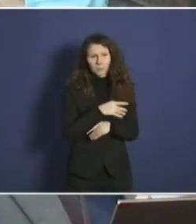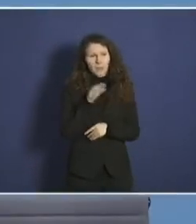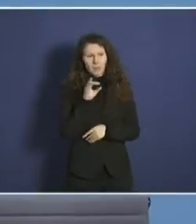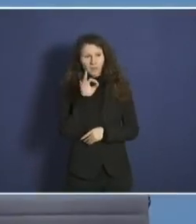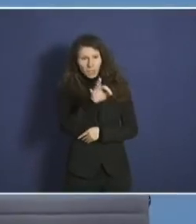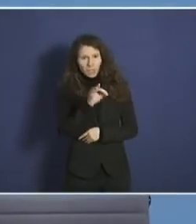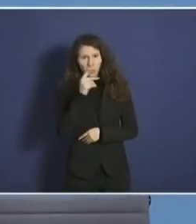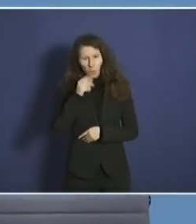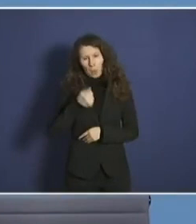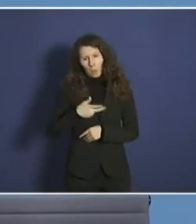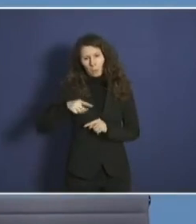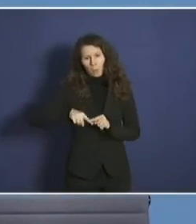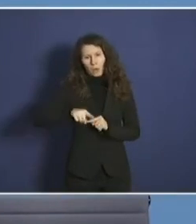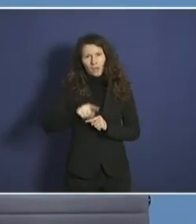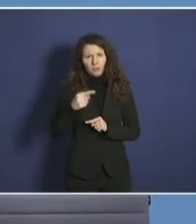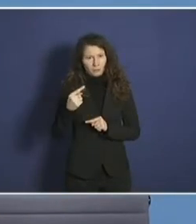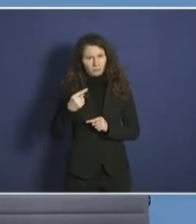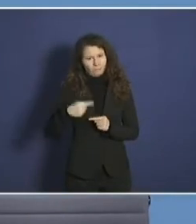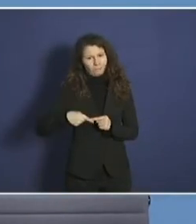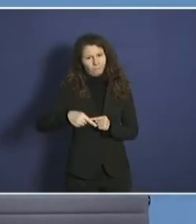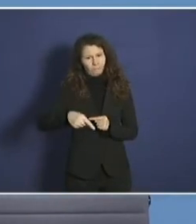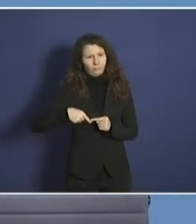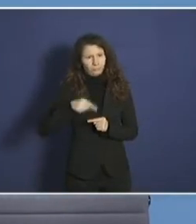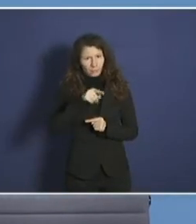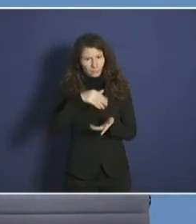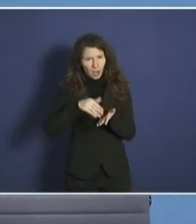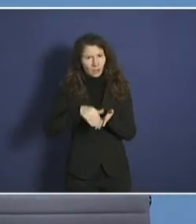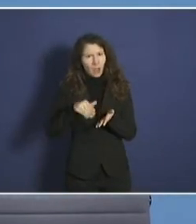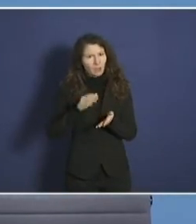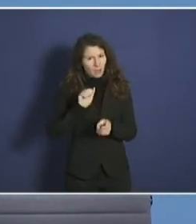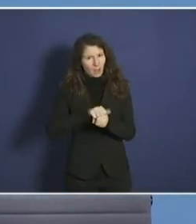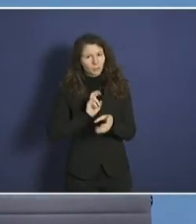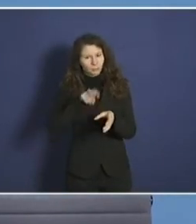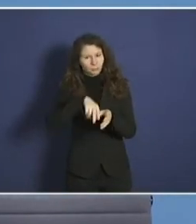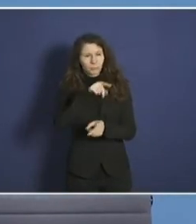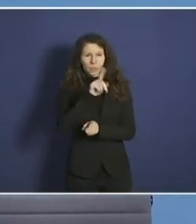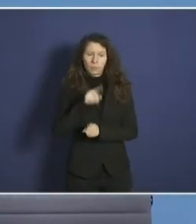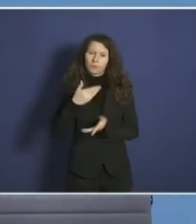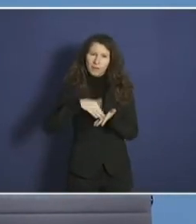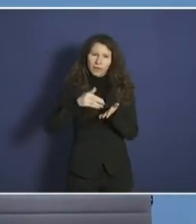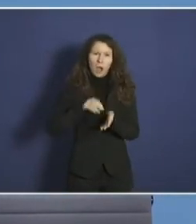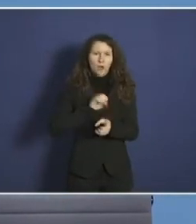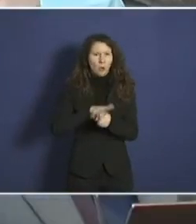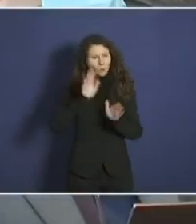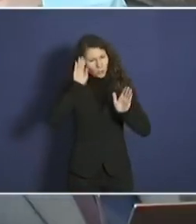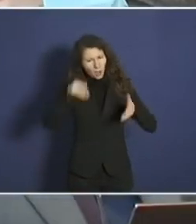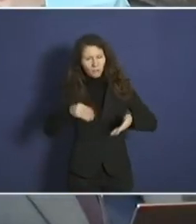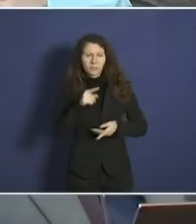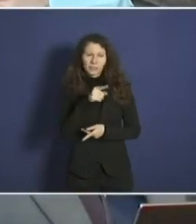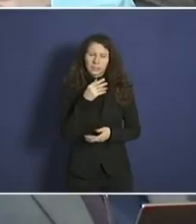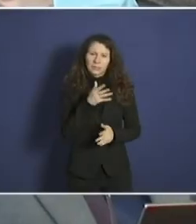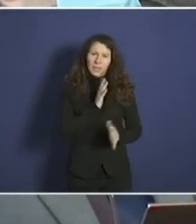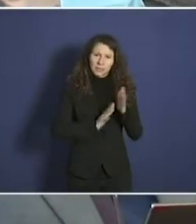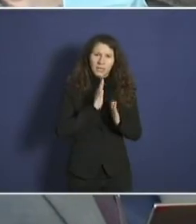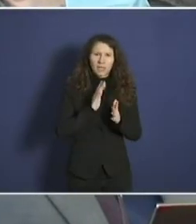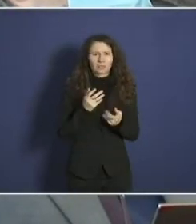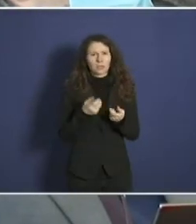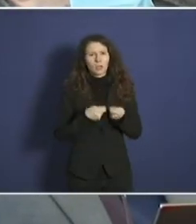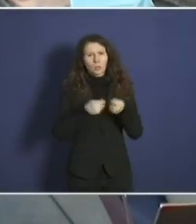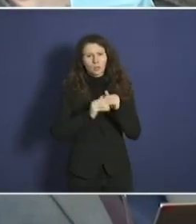in denen werden Sie sich sehr intensiv mit Corona weiter beschäftigen müssen. Sie haben das ja geschildert, die schwierigen Gespräche mit den Bundesländern, die